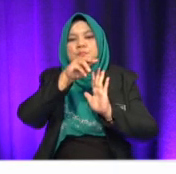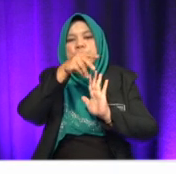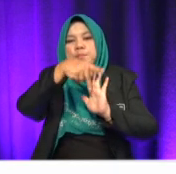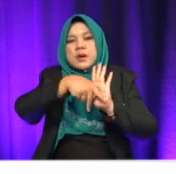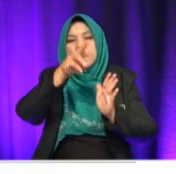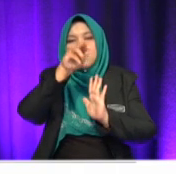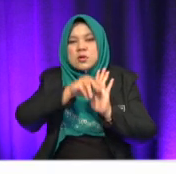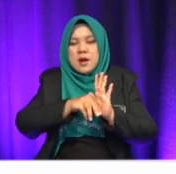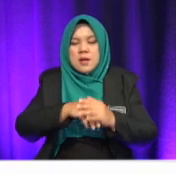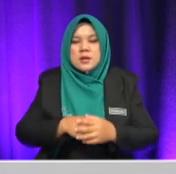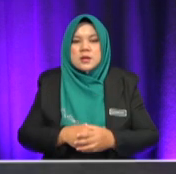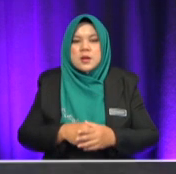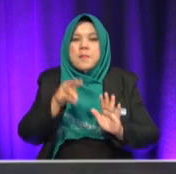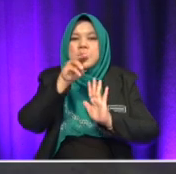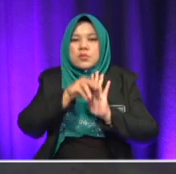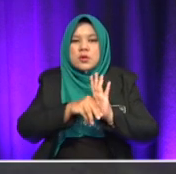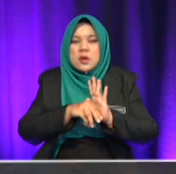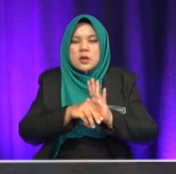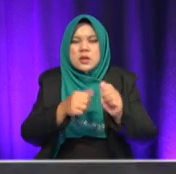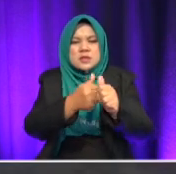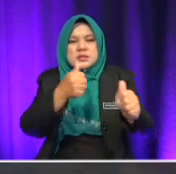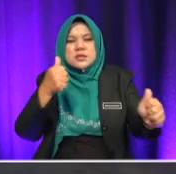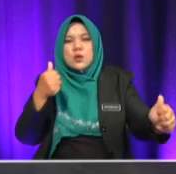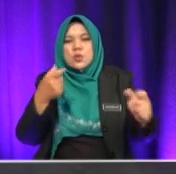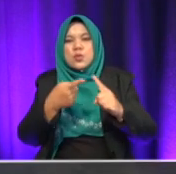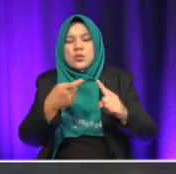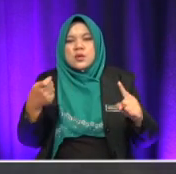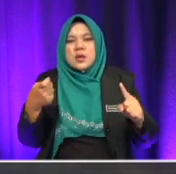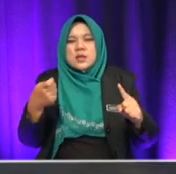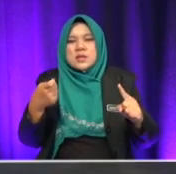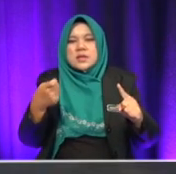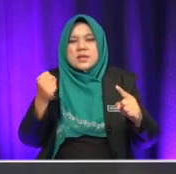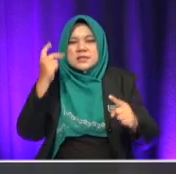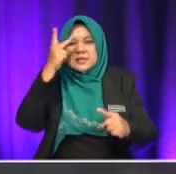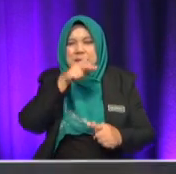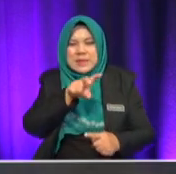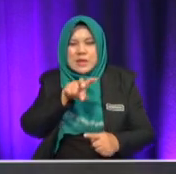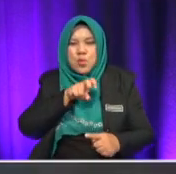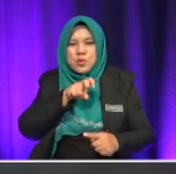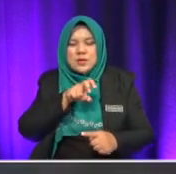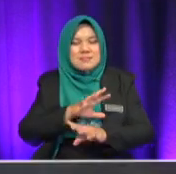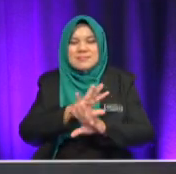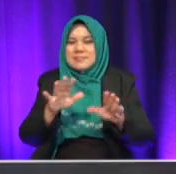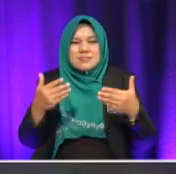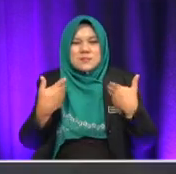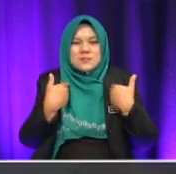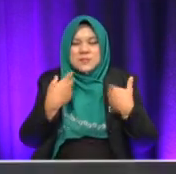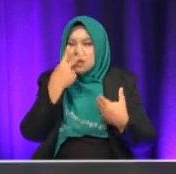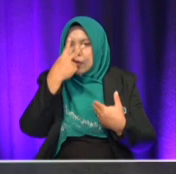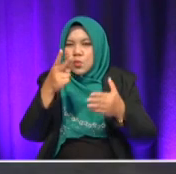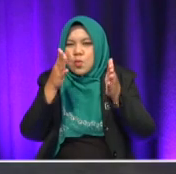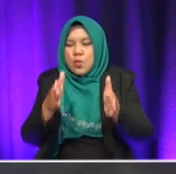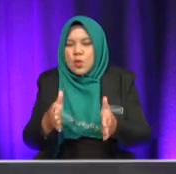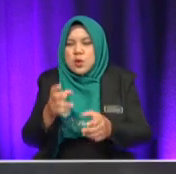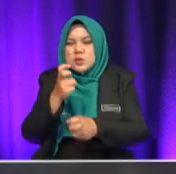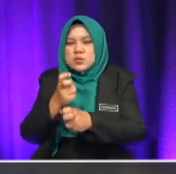kita akan jadi seorang yang Pemurah dan jauh daripada sifat bakhil tak ada lah sifat Tengok aja orang susah aja